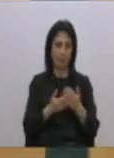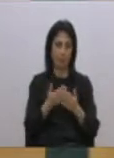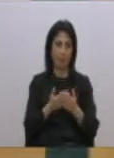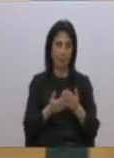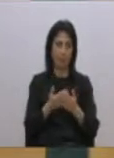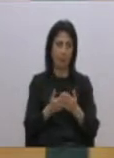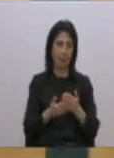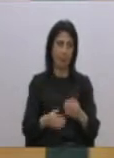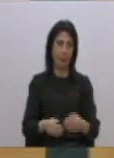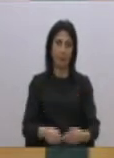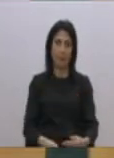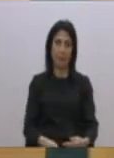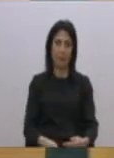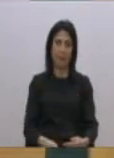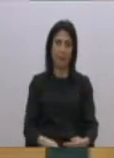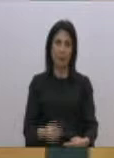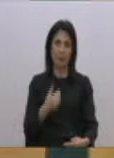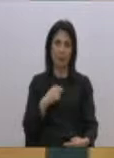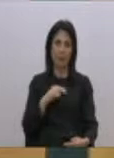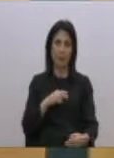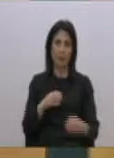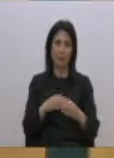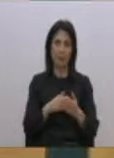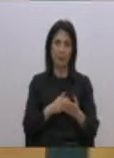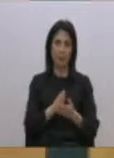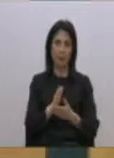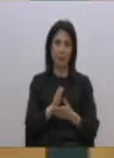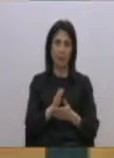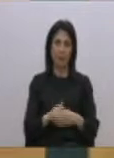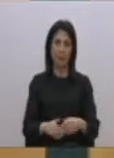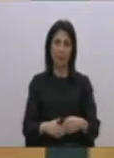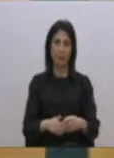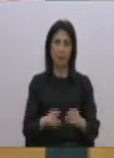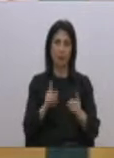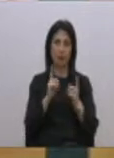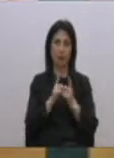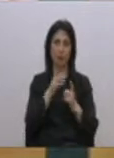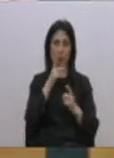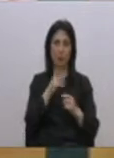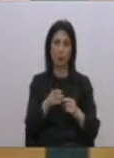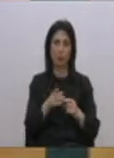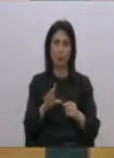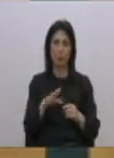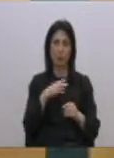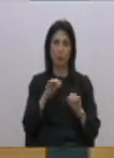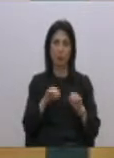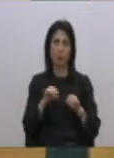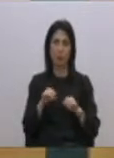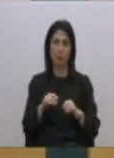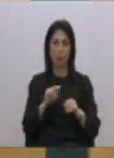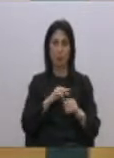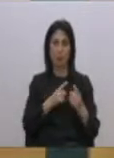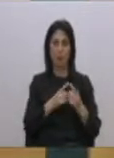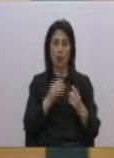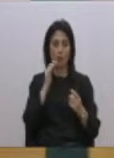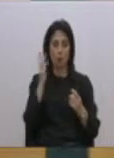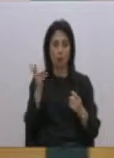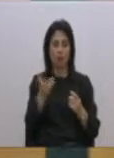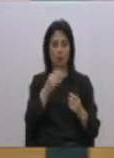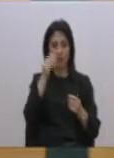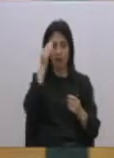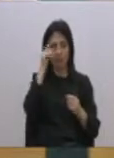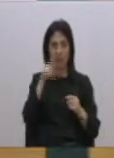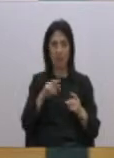რეკომენდაციები ჩვენ სამუშაო ჯგუფის ფარგლებში. შეხვედრის დროს ქონდა შესაძლებლობა, რომ კოლეგებისგან მოგვესმინა აზრი